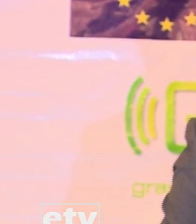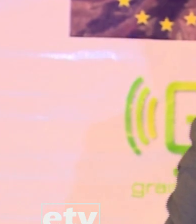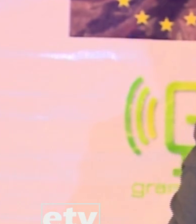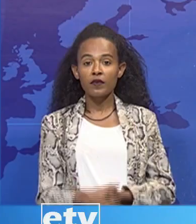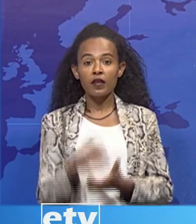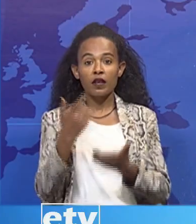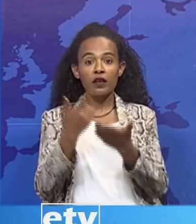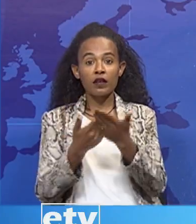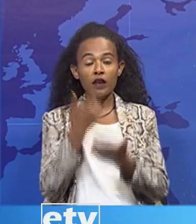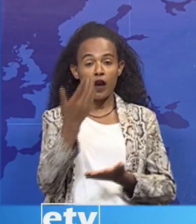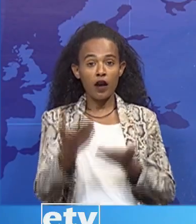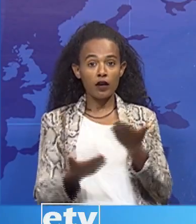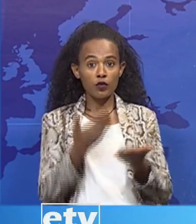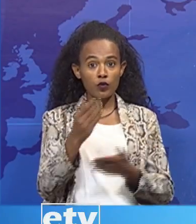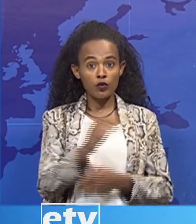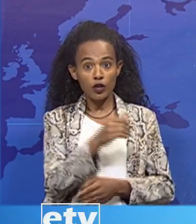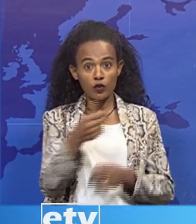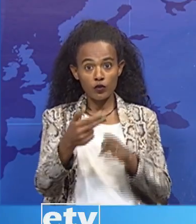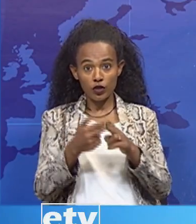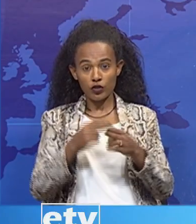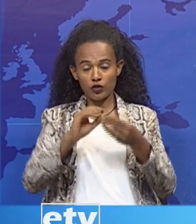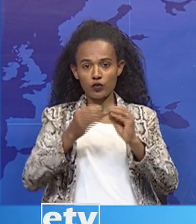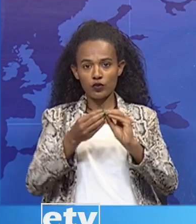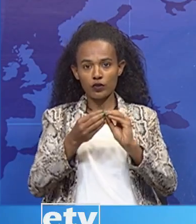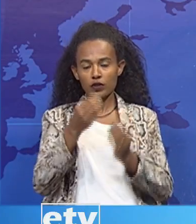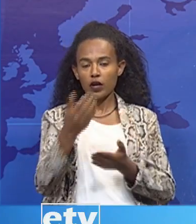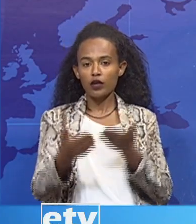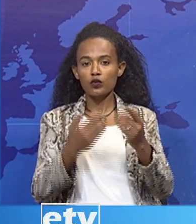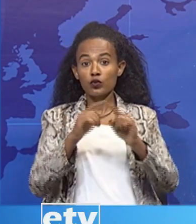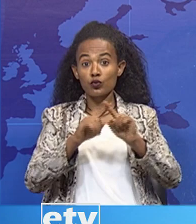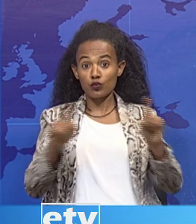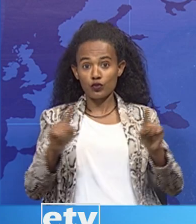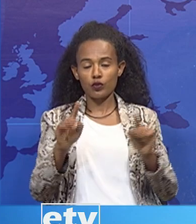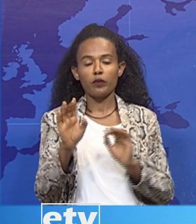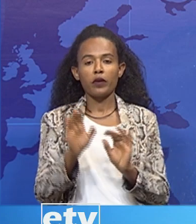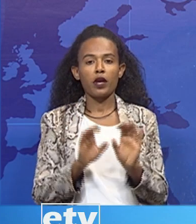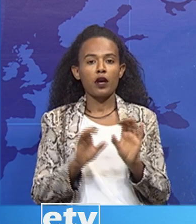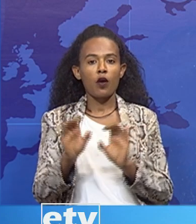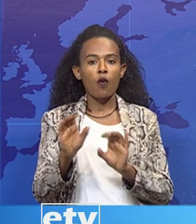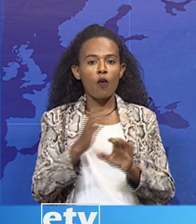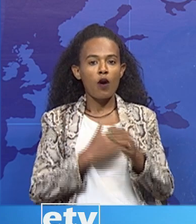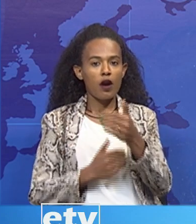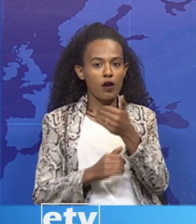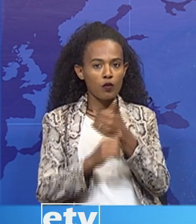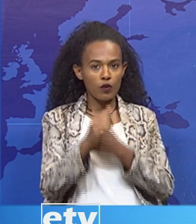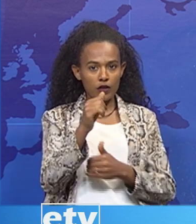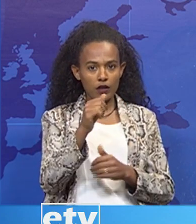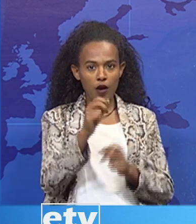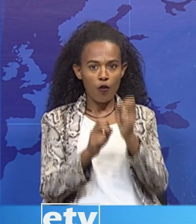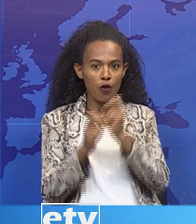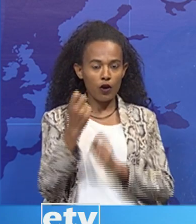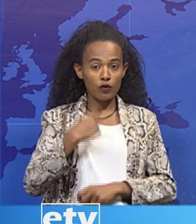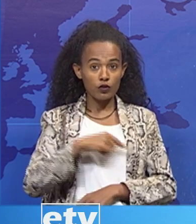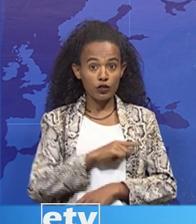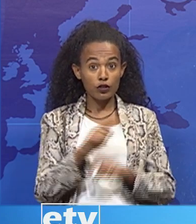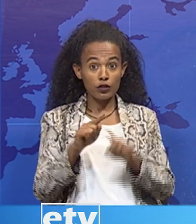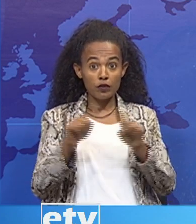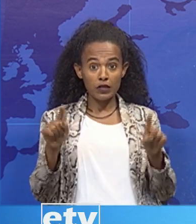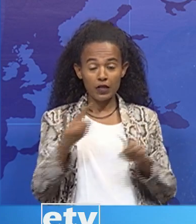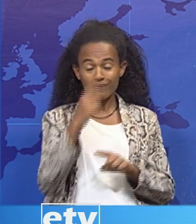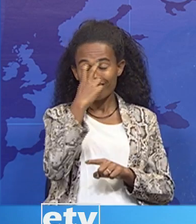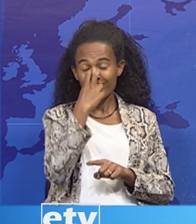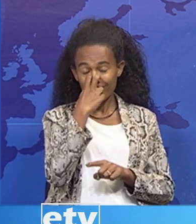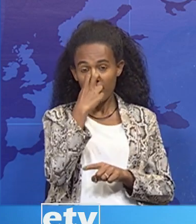ይህ አገልግሎት ከሌሎች አጭር ቁጥር አገልግሎቶች ለየት የሚያደርገው አካል ጉዳተኛ ወገኖቻችን በተለይም ዓይነ